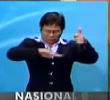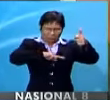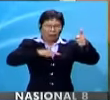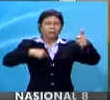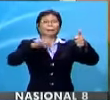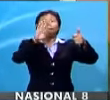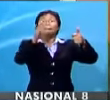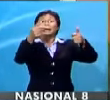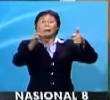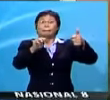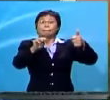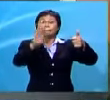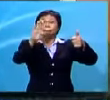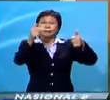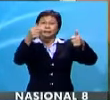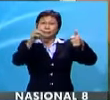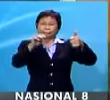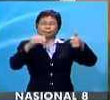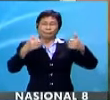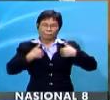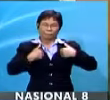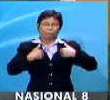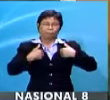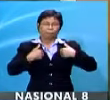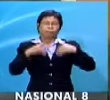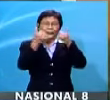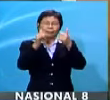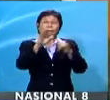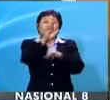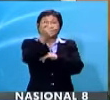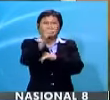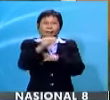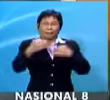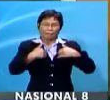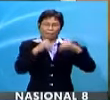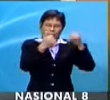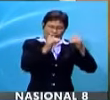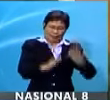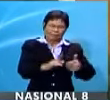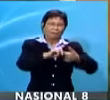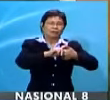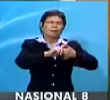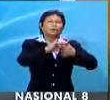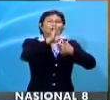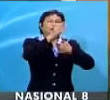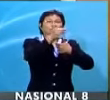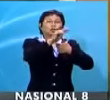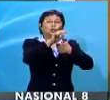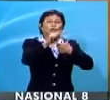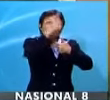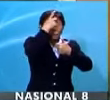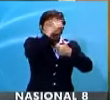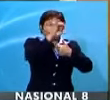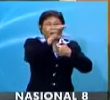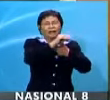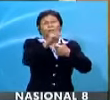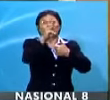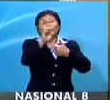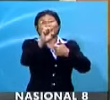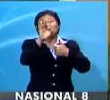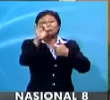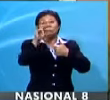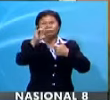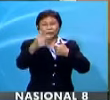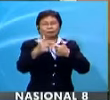b punya player Which is and W kita ada seorang pemain